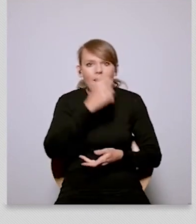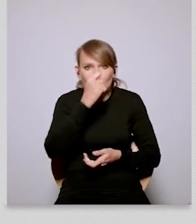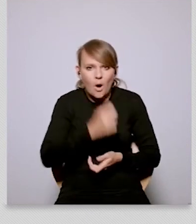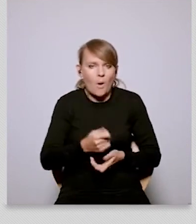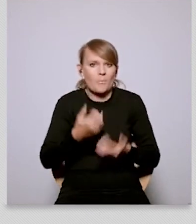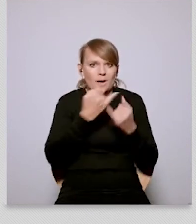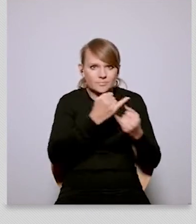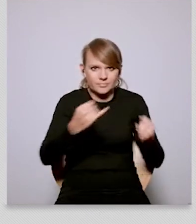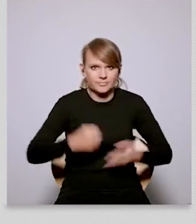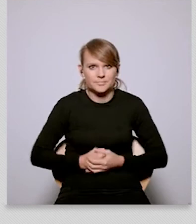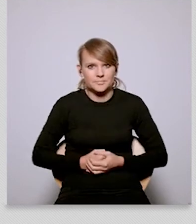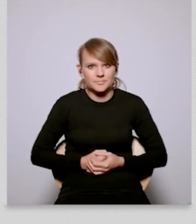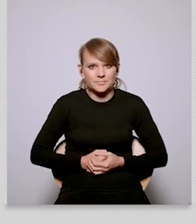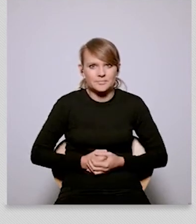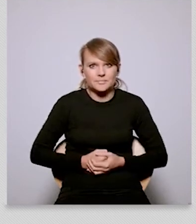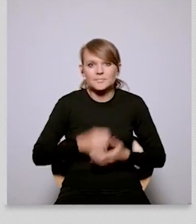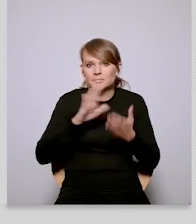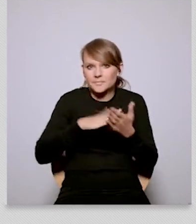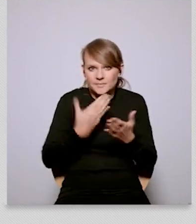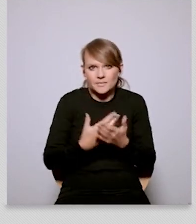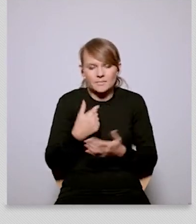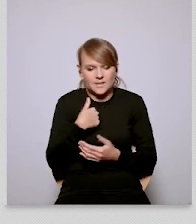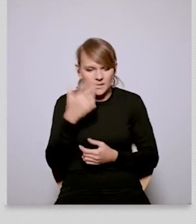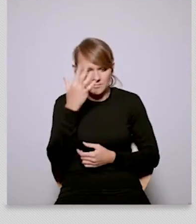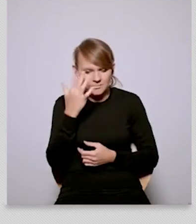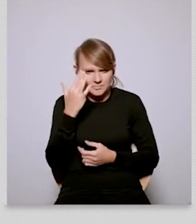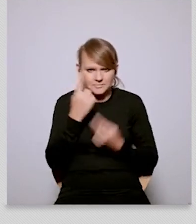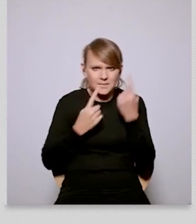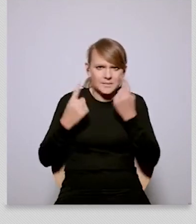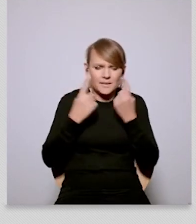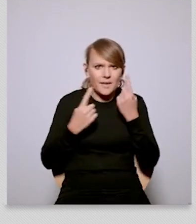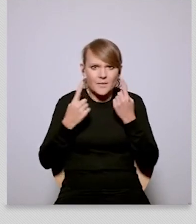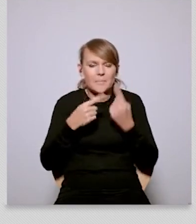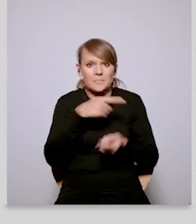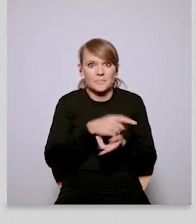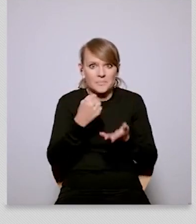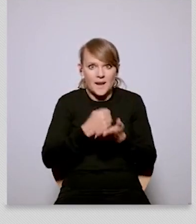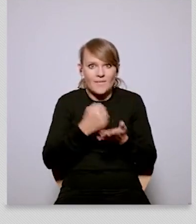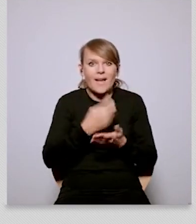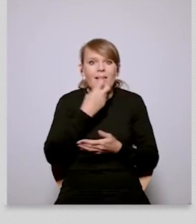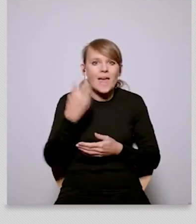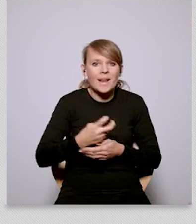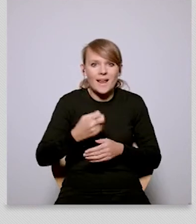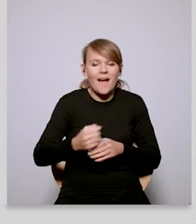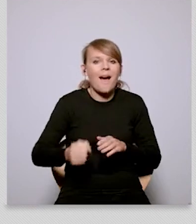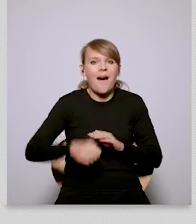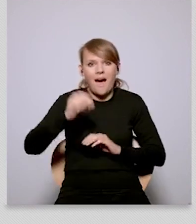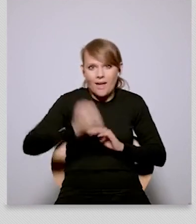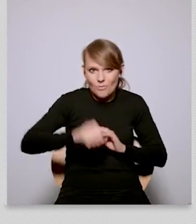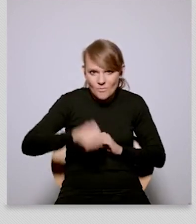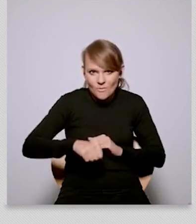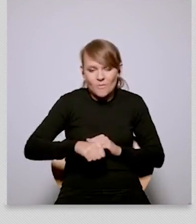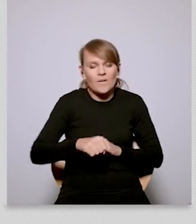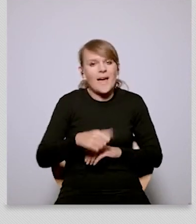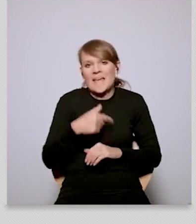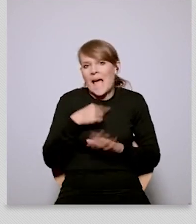właściwie na przykład też mnie zastanawia że w kontekście energii nuklearnej z którą ja nie dyskutuję być może